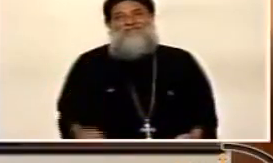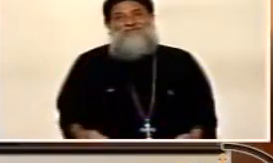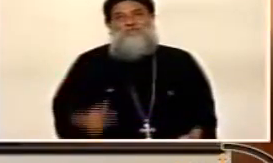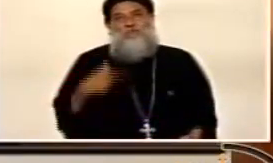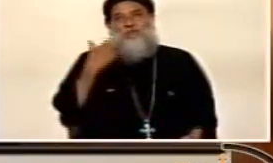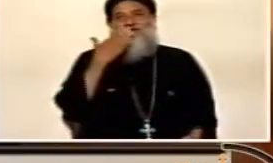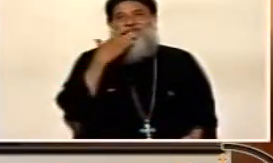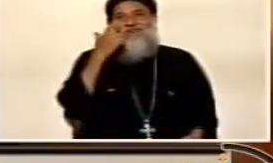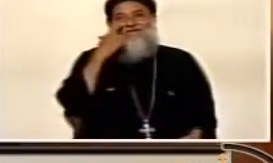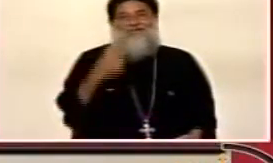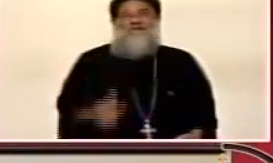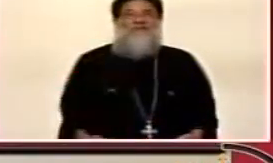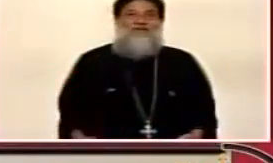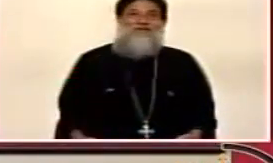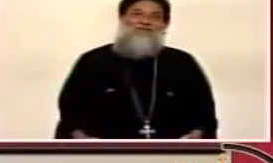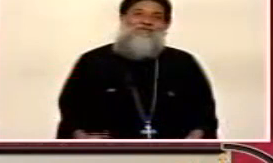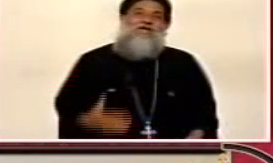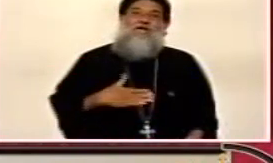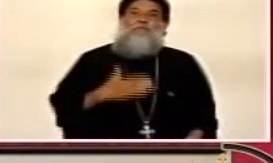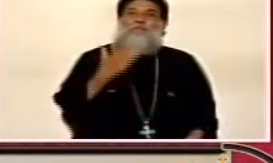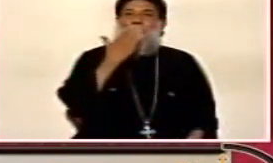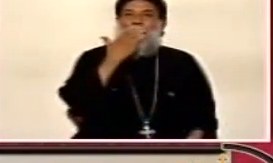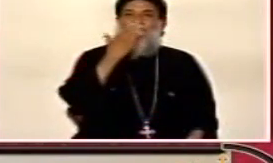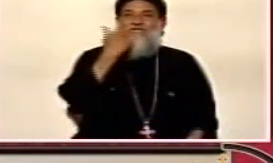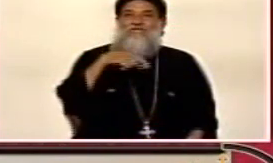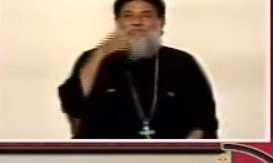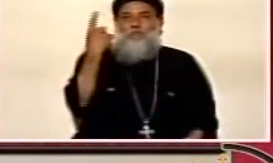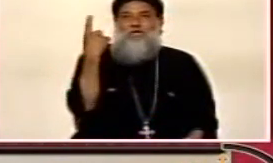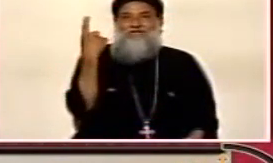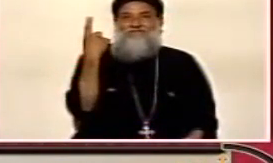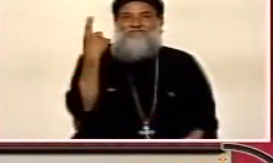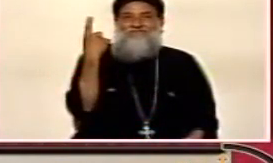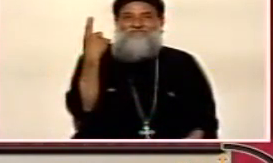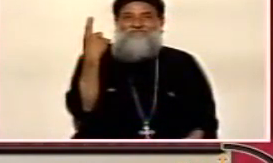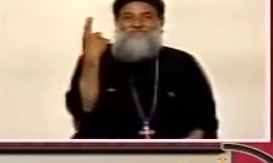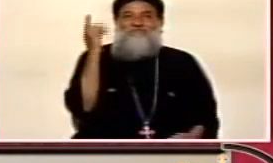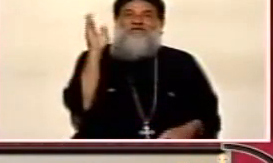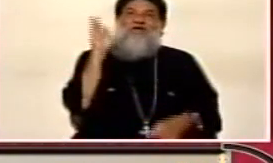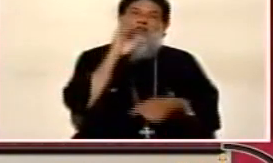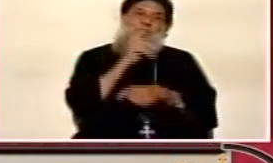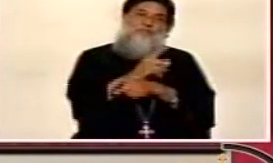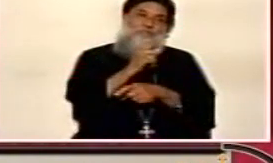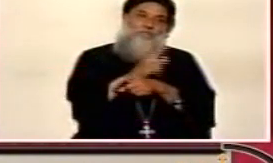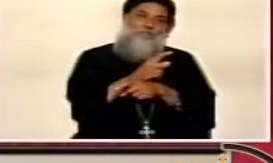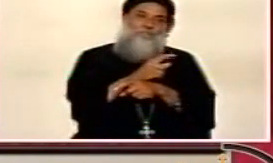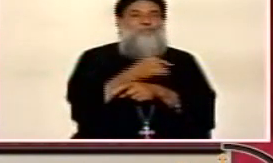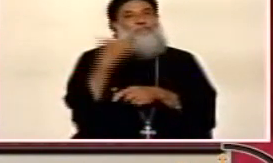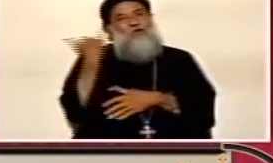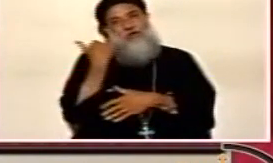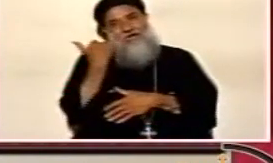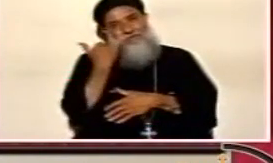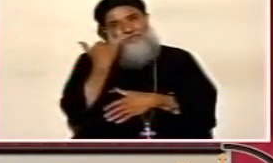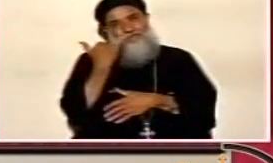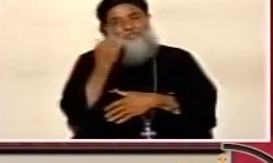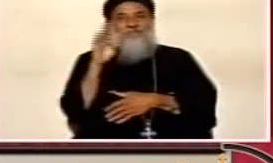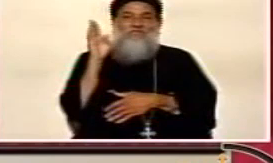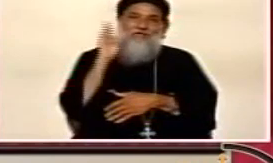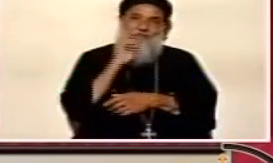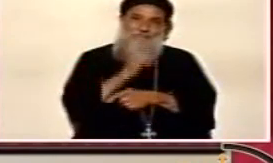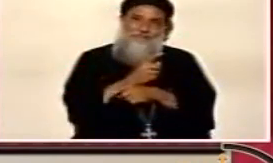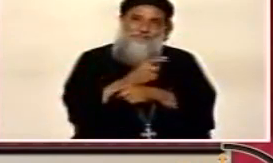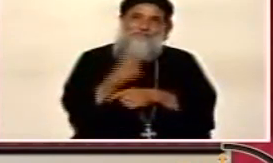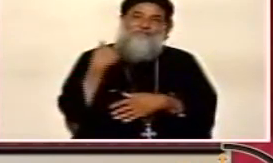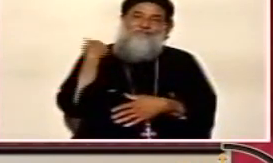جميل. الأحد الأول في قراءات شهر أبيب هيكلم تقريبا عن الرسل، عشان دمعا بيبقى قريب من خمسة أبيب. تمام. اللي هو